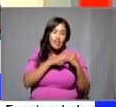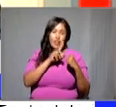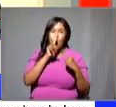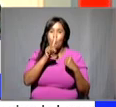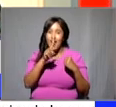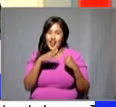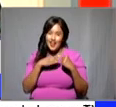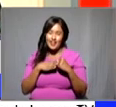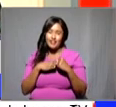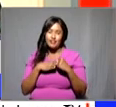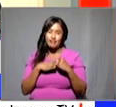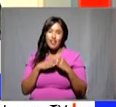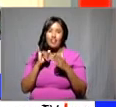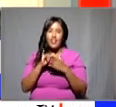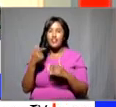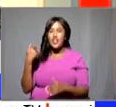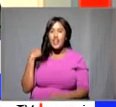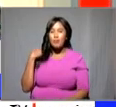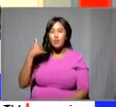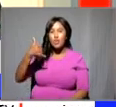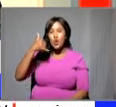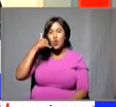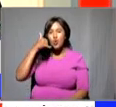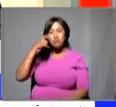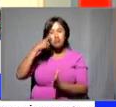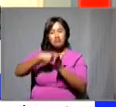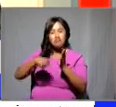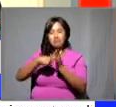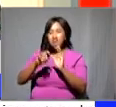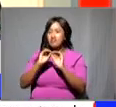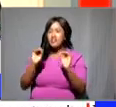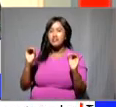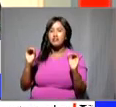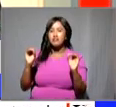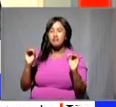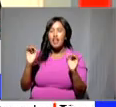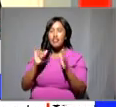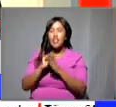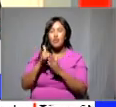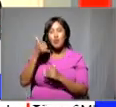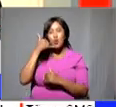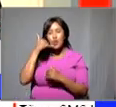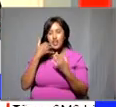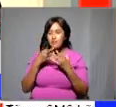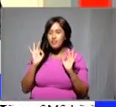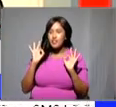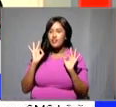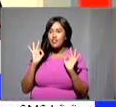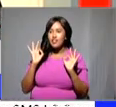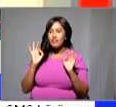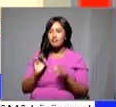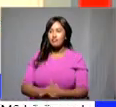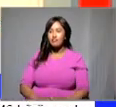imwe kenda ni ona mbere ukuhura na ndurari hiyo kindu onake ni ona mbere ugukorwo ukihura rere